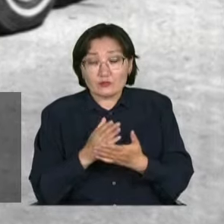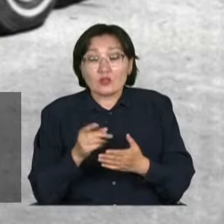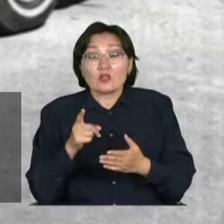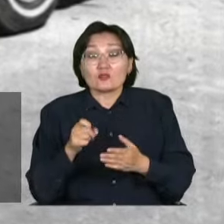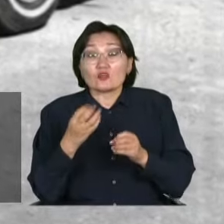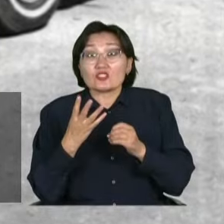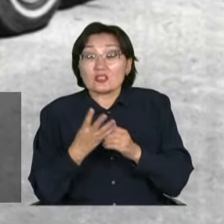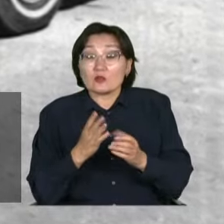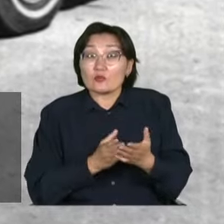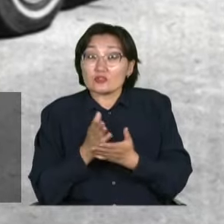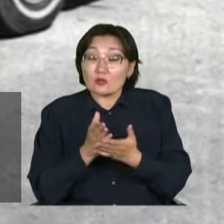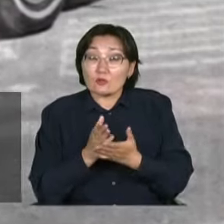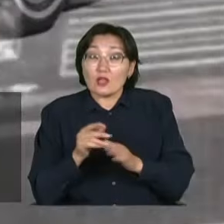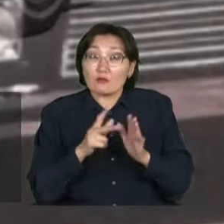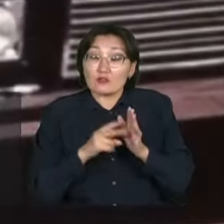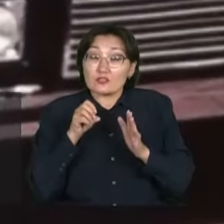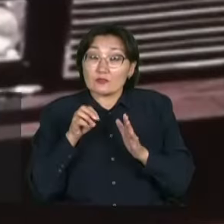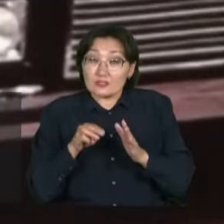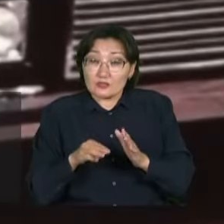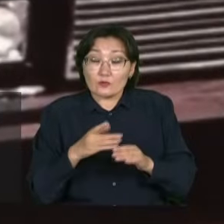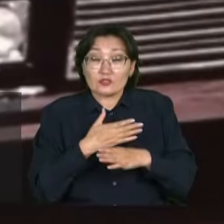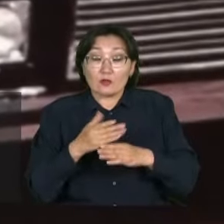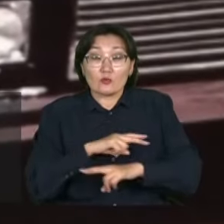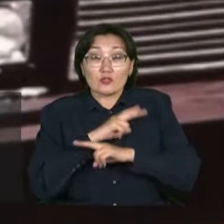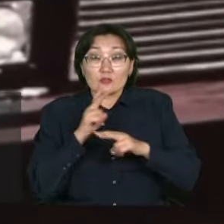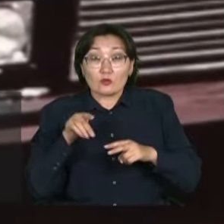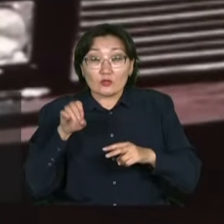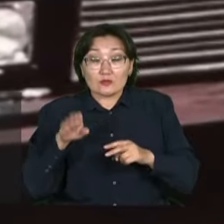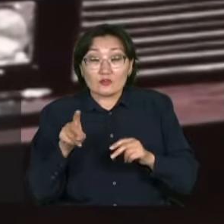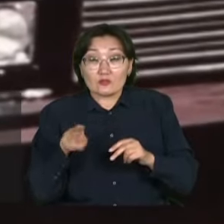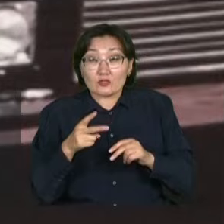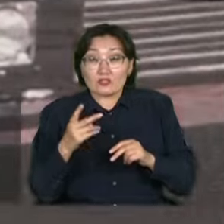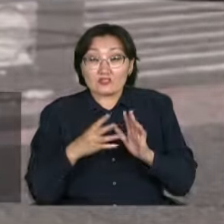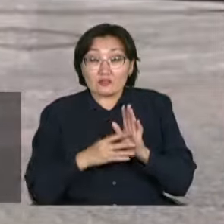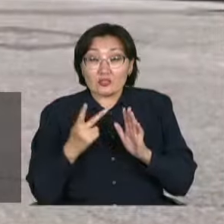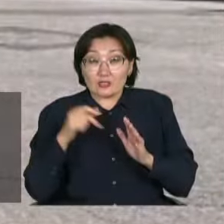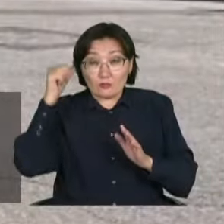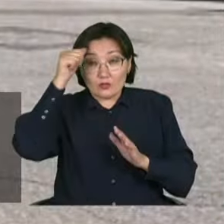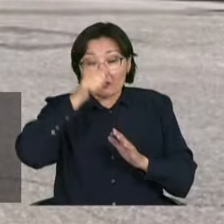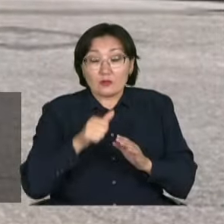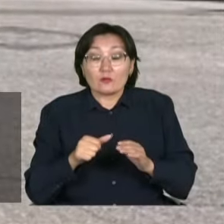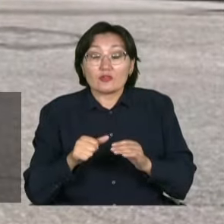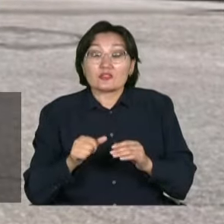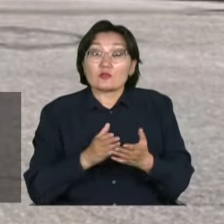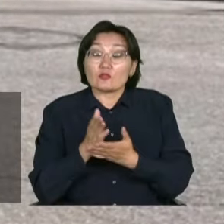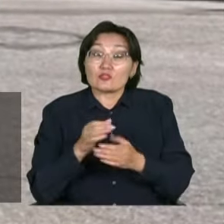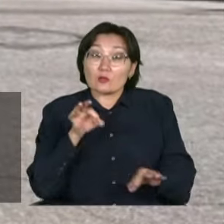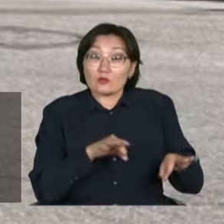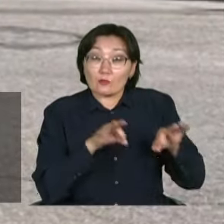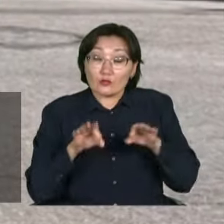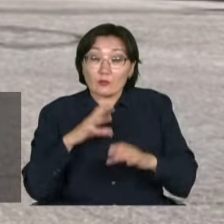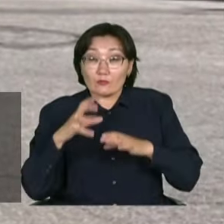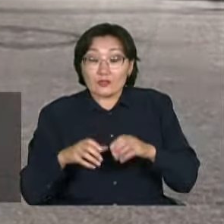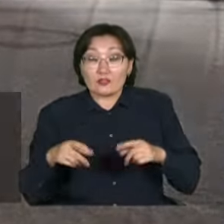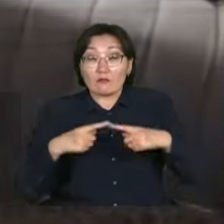служил Динмухамеду Кунаеву 8 лет. После смерти политика в декабре 1993 года его служебный транспорт передали в Международный